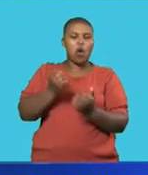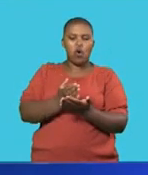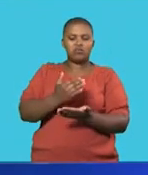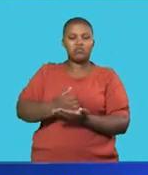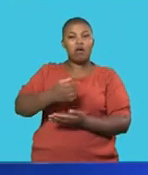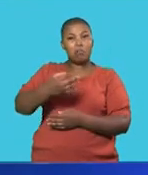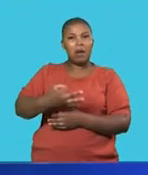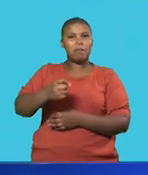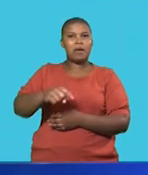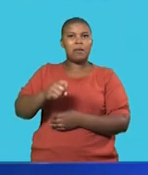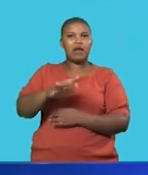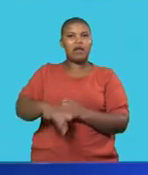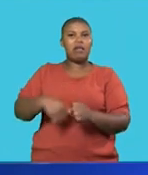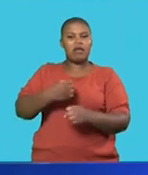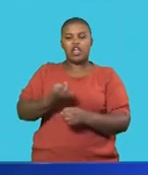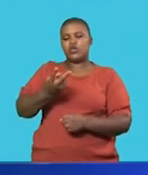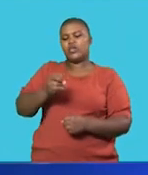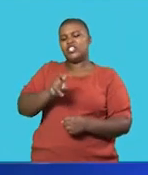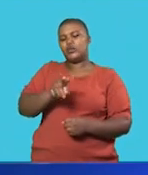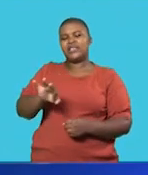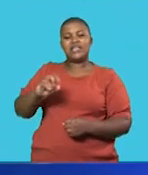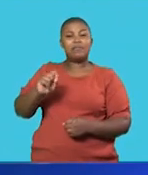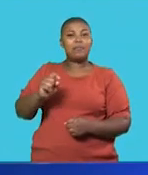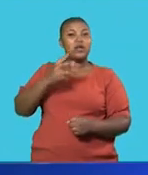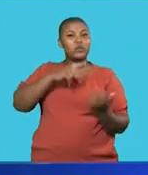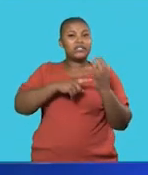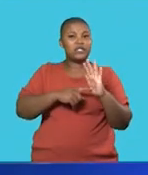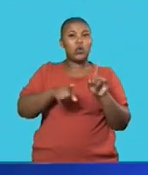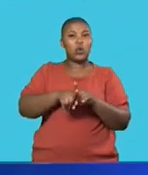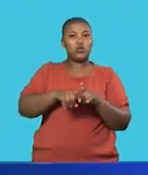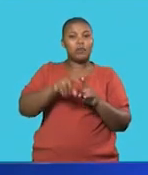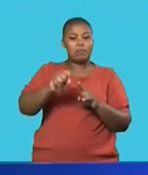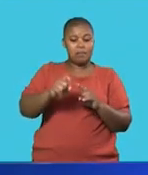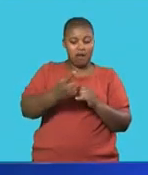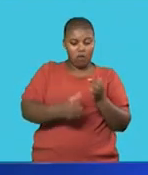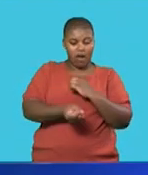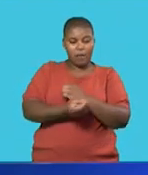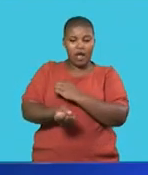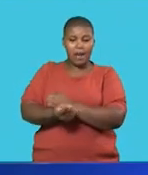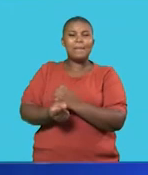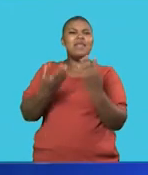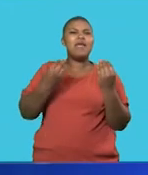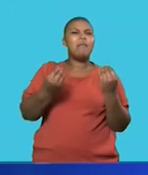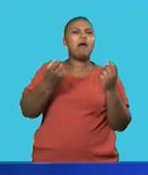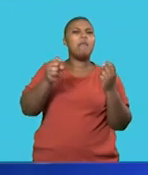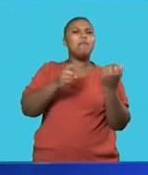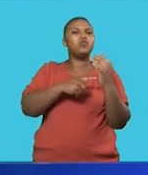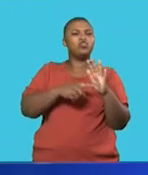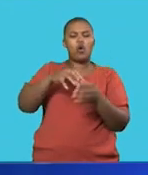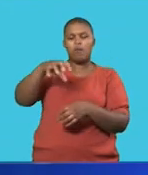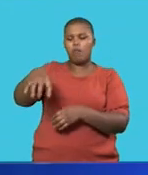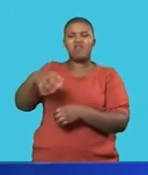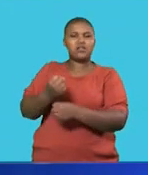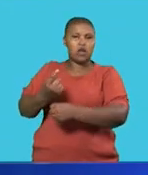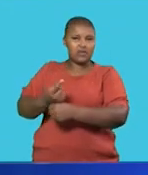kete pedi mashome mabedi a metso meraro le sa kete pedi mashome a mabedi a metso mene kantorong tsa kgotla la ketsamelo la profinsi ya Gauteng